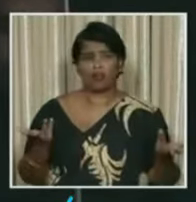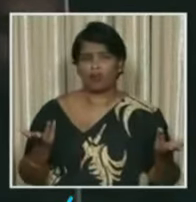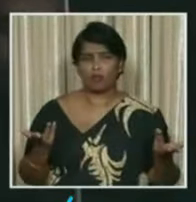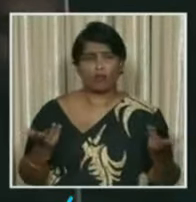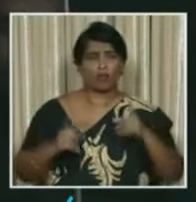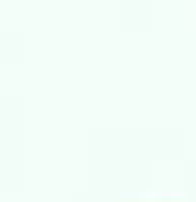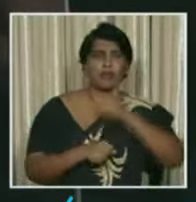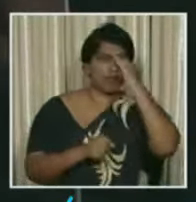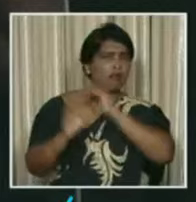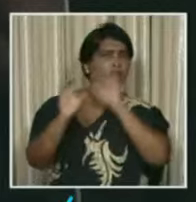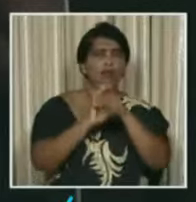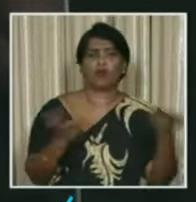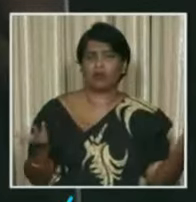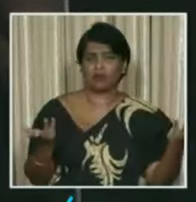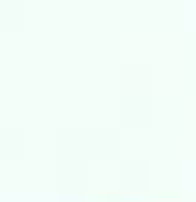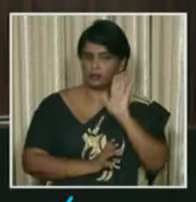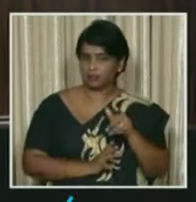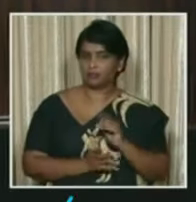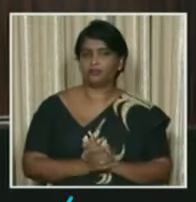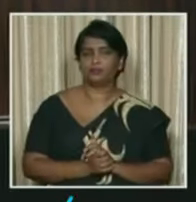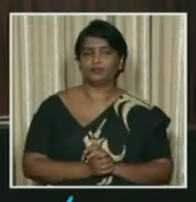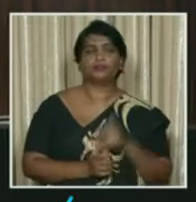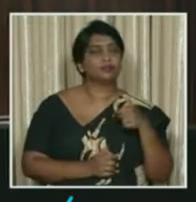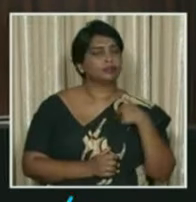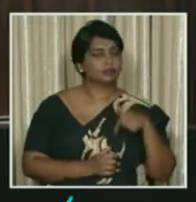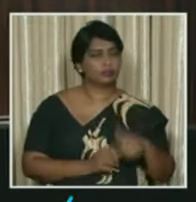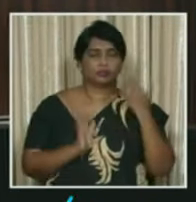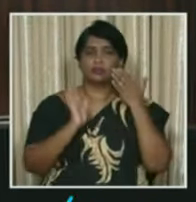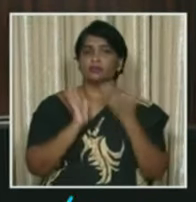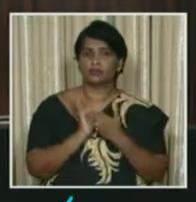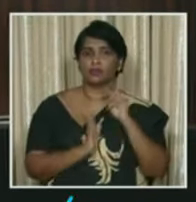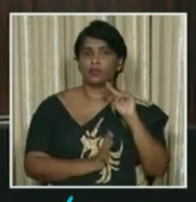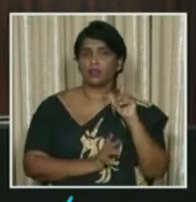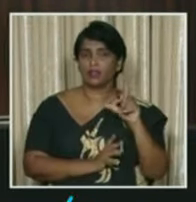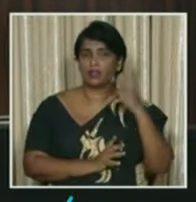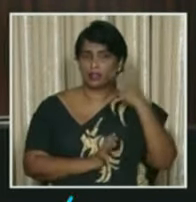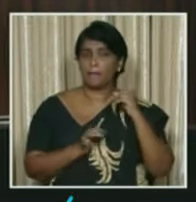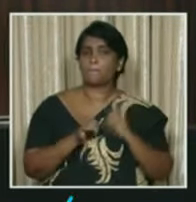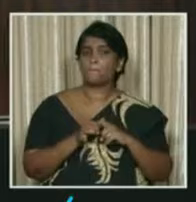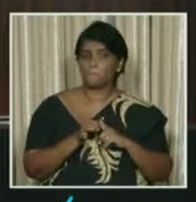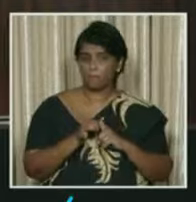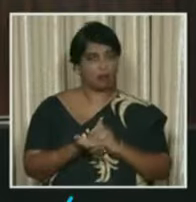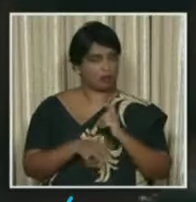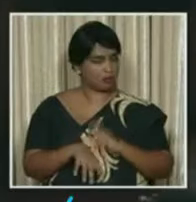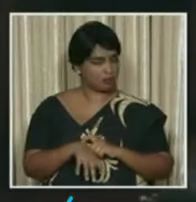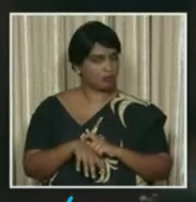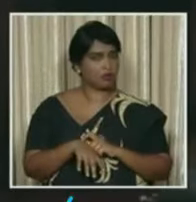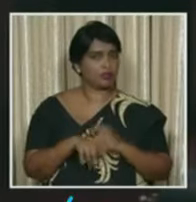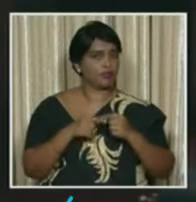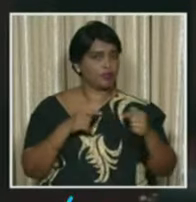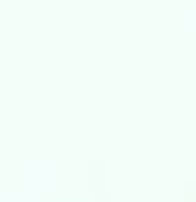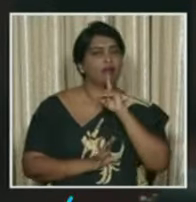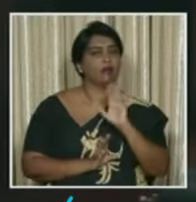රාජ්‍යයේ රාජනායක සමුළුවට? මේ අපිට ඉදිරිපත් කරලා තියෙන 27-2 යටතේ ප්‍රශ්නය අහන්න නැවත කාලයක් විපක්ෂ